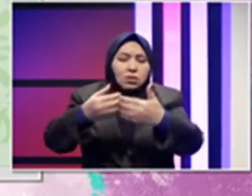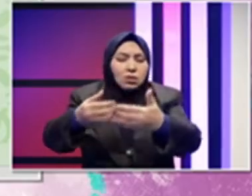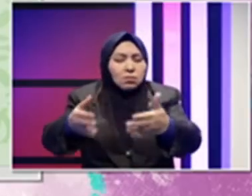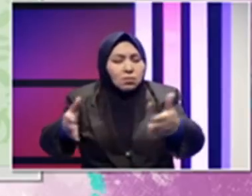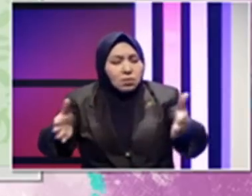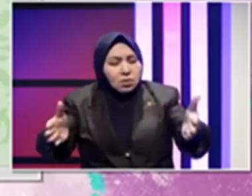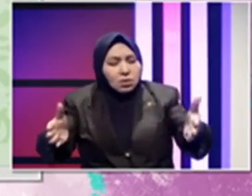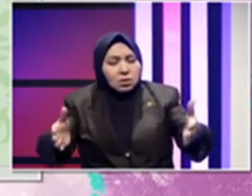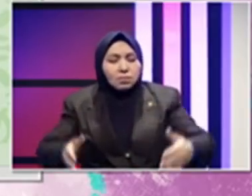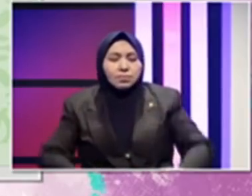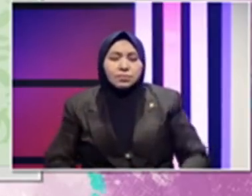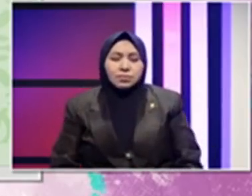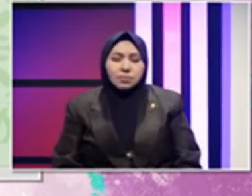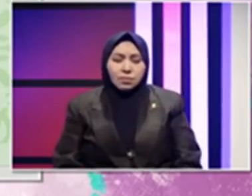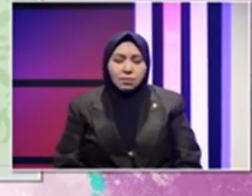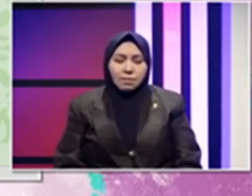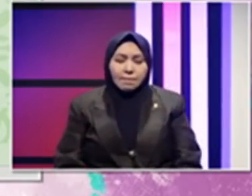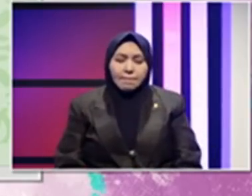alaniyan